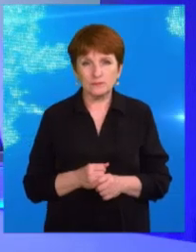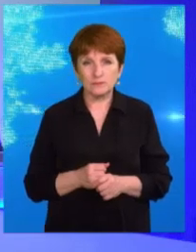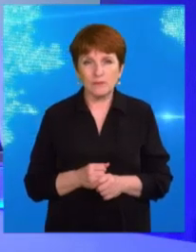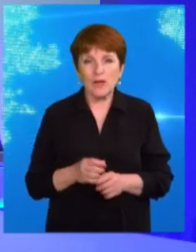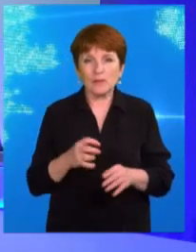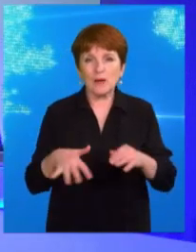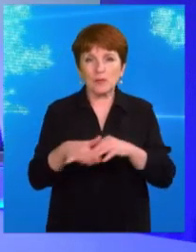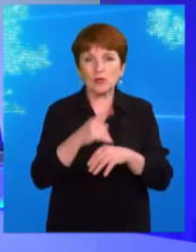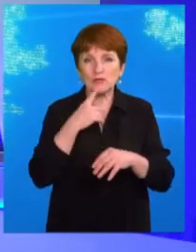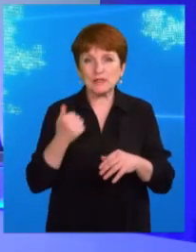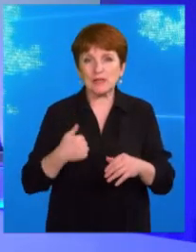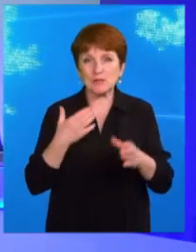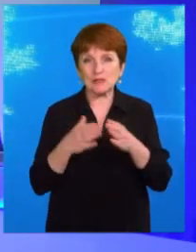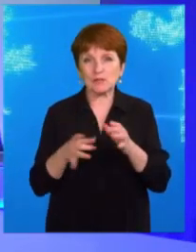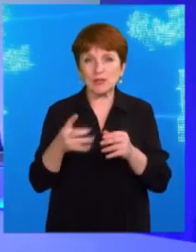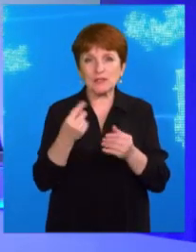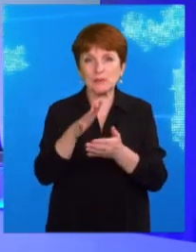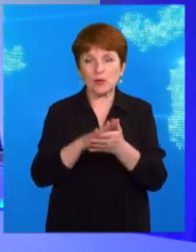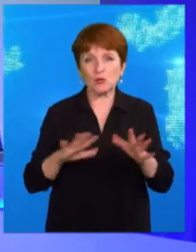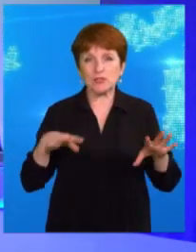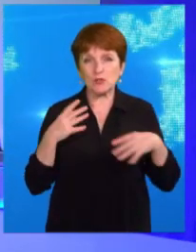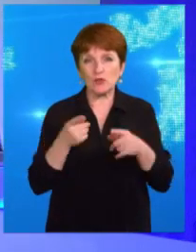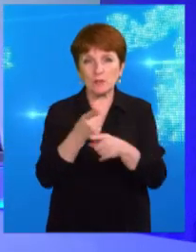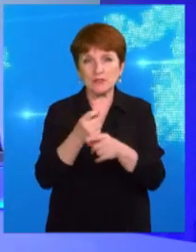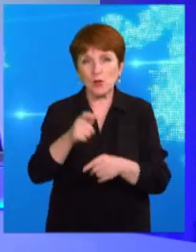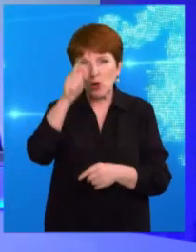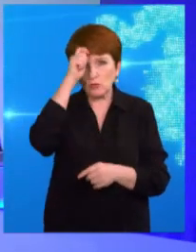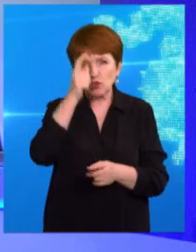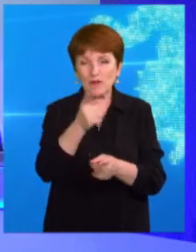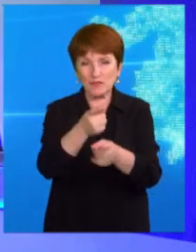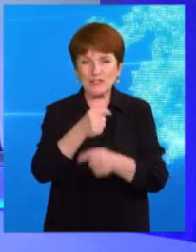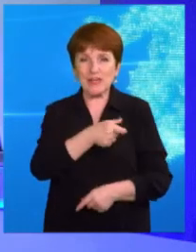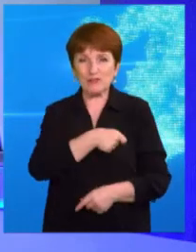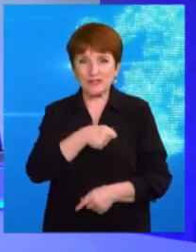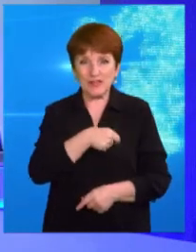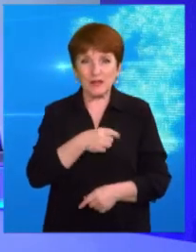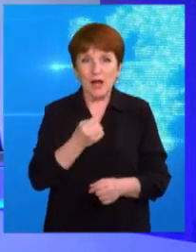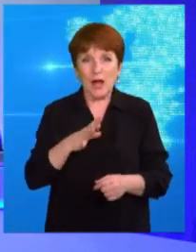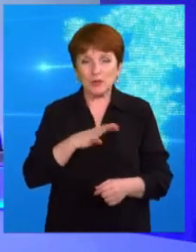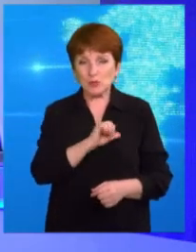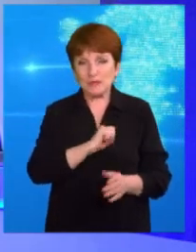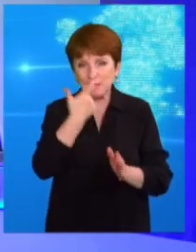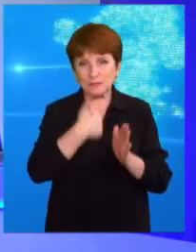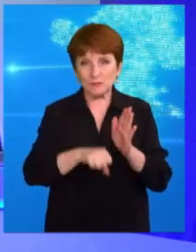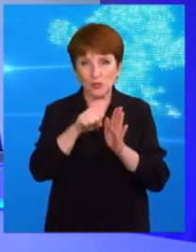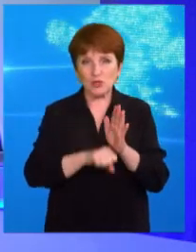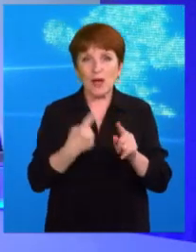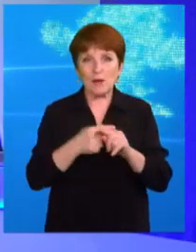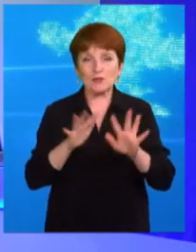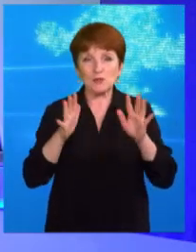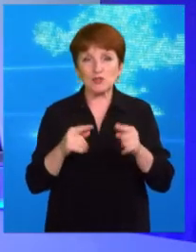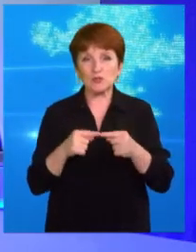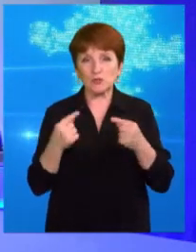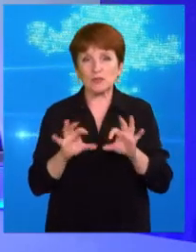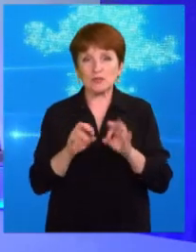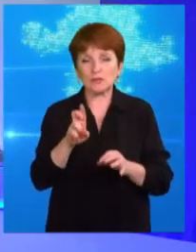На полигоне в Красноармейском районе, где проходят тренировки по стрельбе, мужчина выстрелил в тренера, а затем покончил с собой. Об этом и других